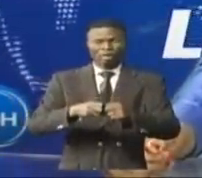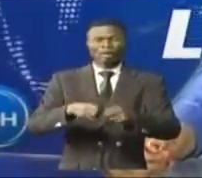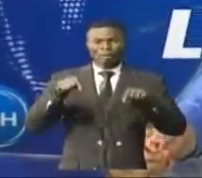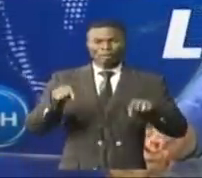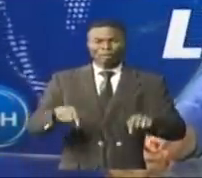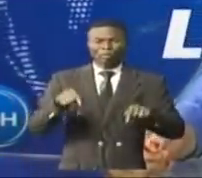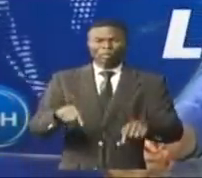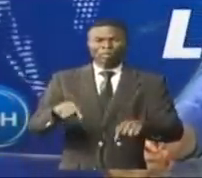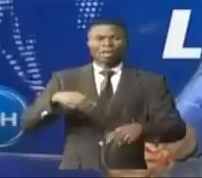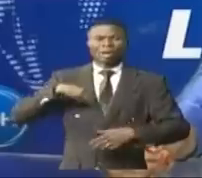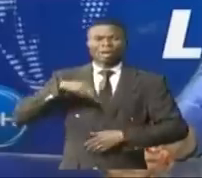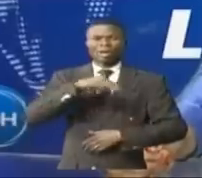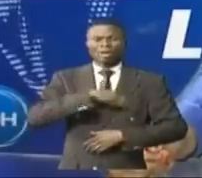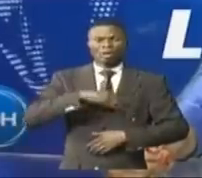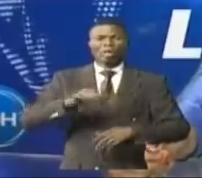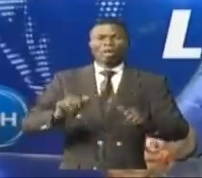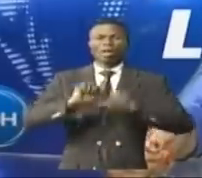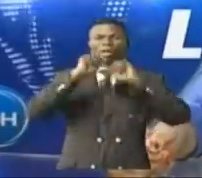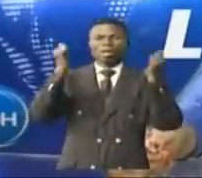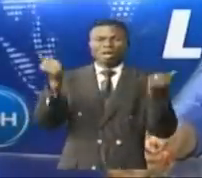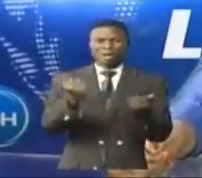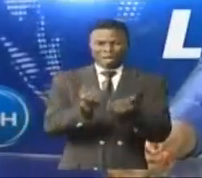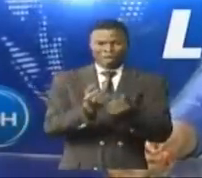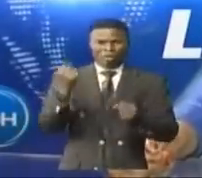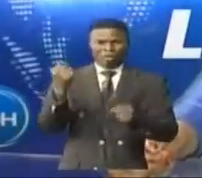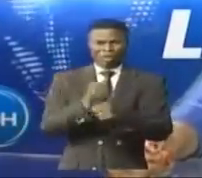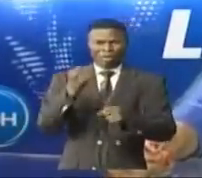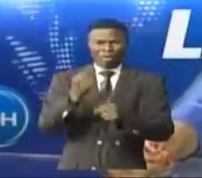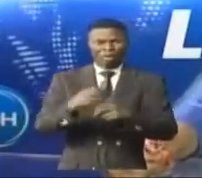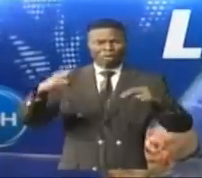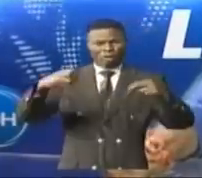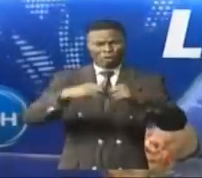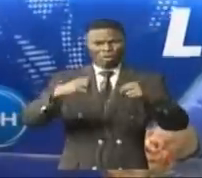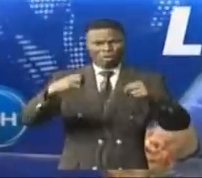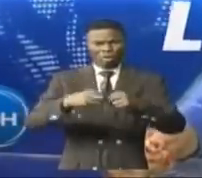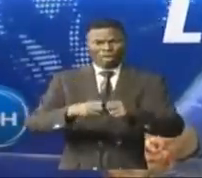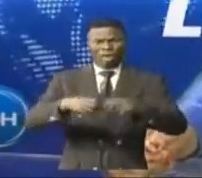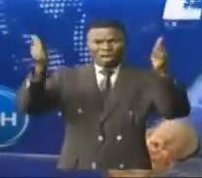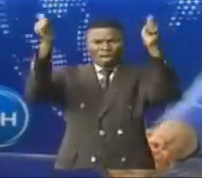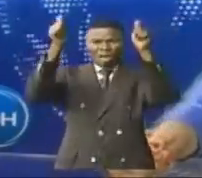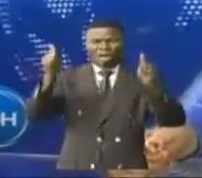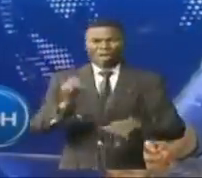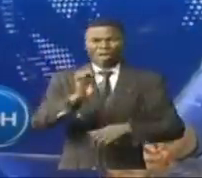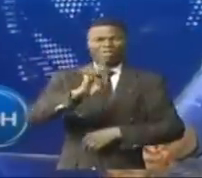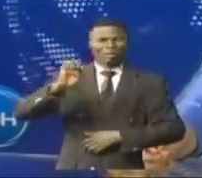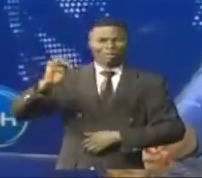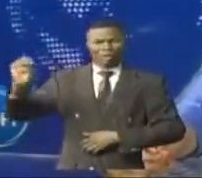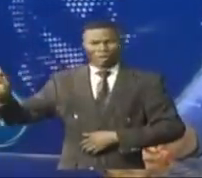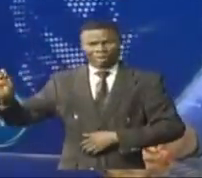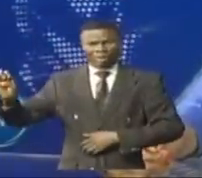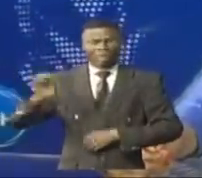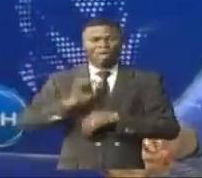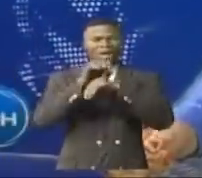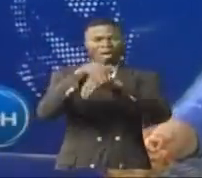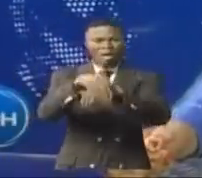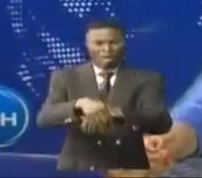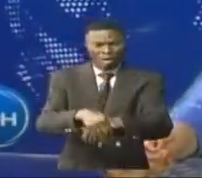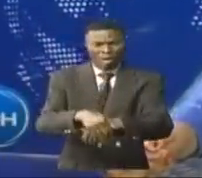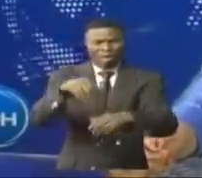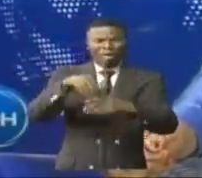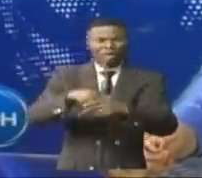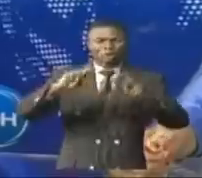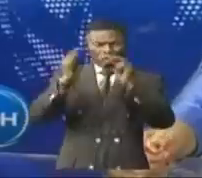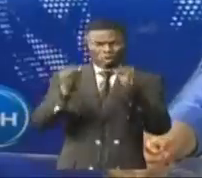désormais membre de l'Association des régulateurs de l'énergie de l'Afrique de l'Est. Son admission au sein de